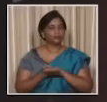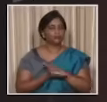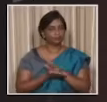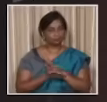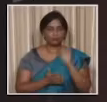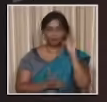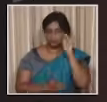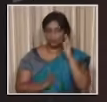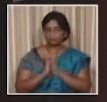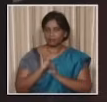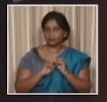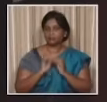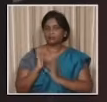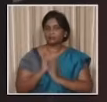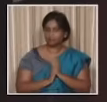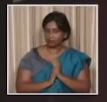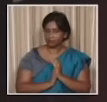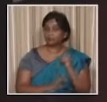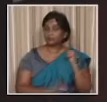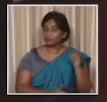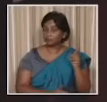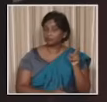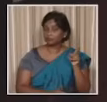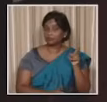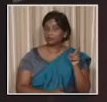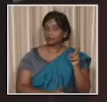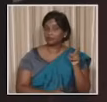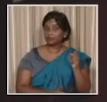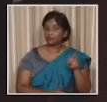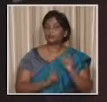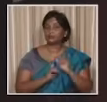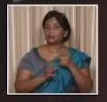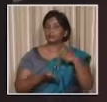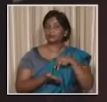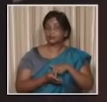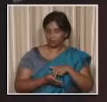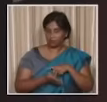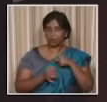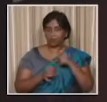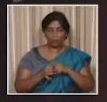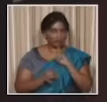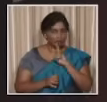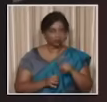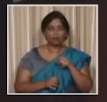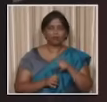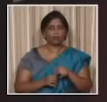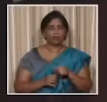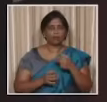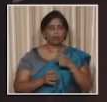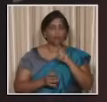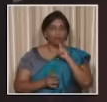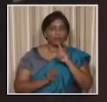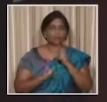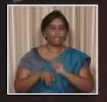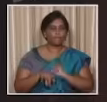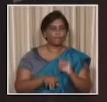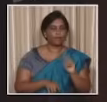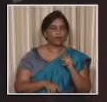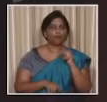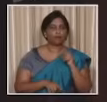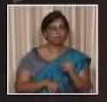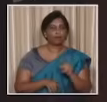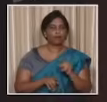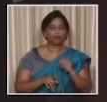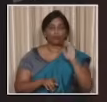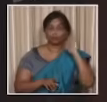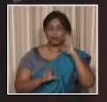කරගන්න මන්ත්‍රීවරයෙකුට අයිතිය තියෙනවා. එතුමා මේක පොයින්ට් ඔෆ් ඕඩර් එකක් නෙවෙයි නම් පොයින්ට් ඔෆ් ඕඩර් එකක අහන්න පුළුවන් විනාඩියයි. එහෙම නැත්නම් එතුමාට